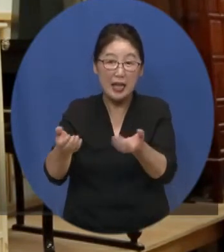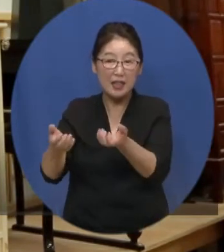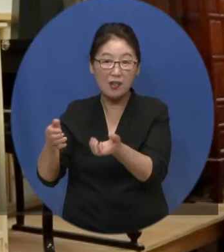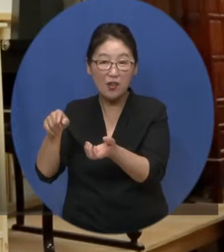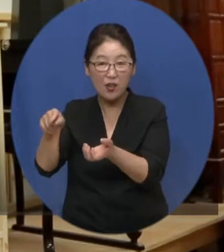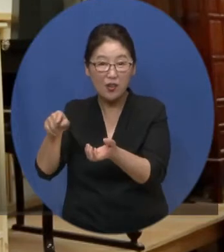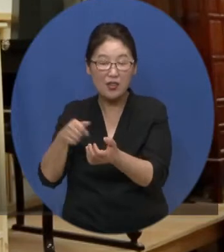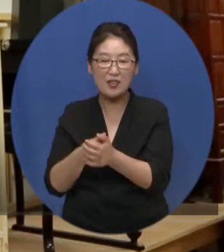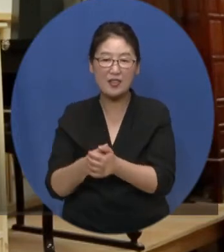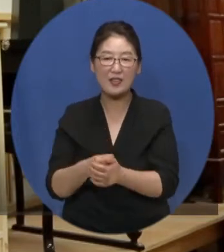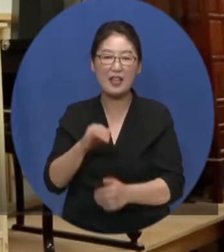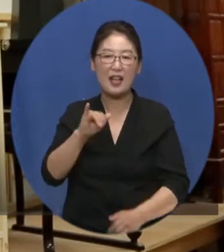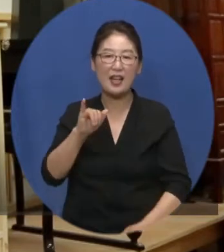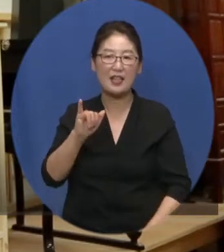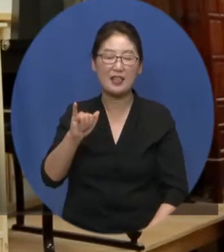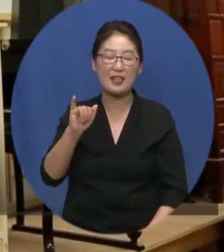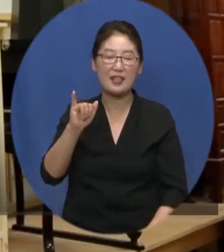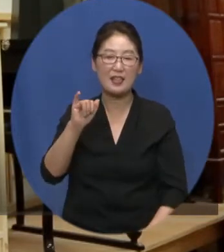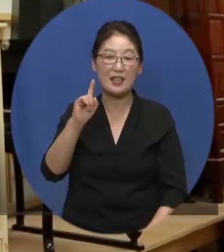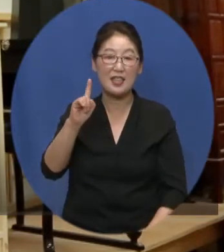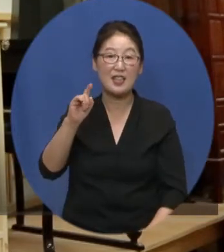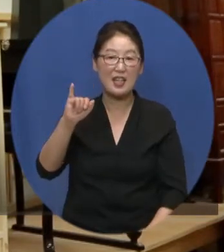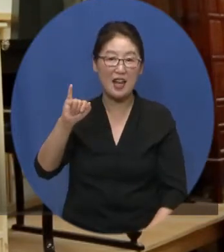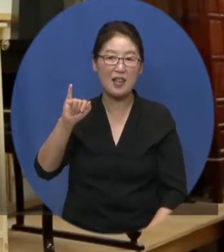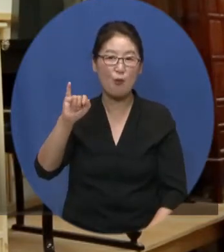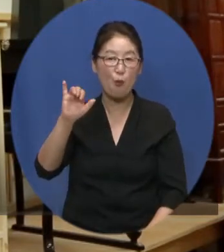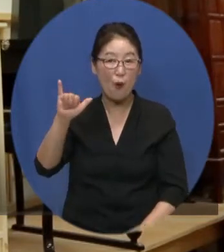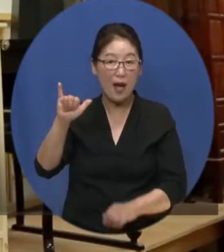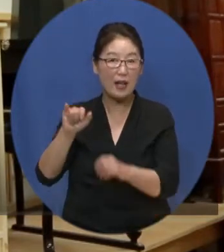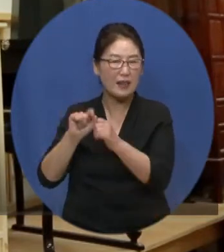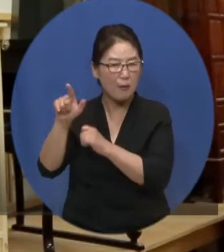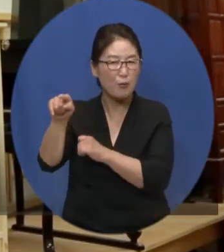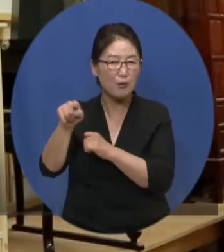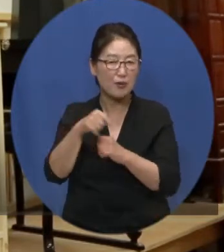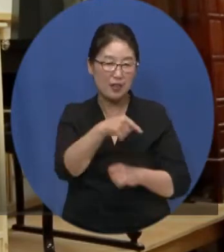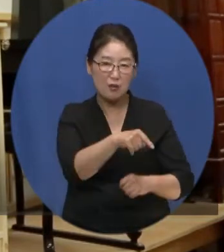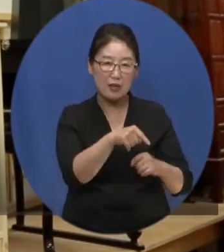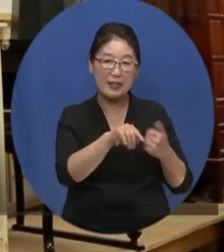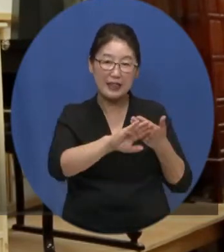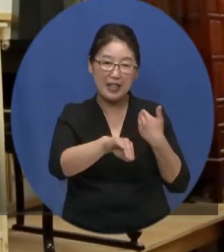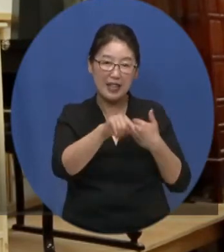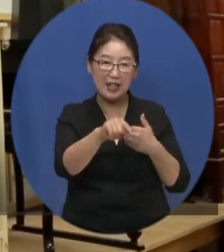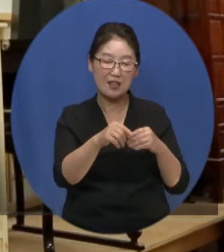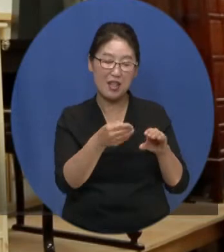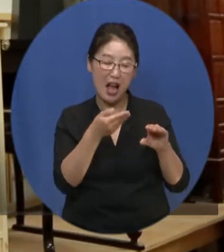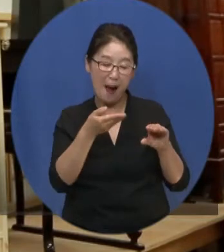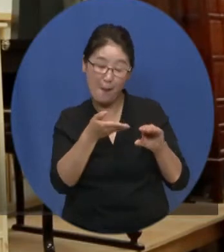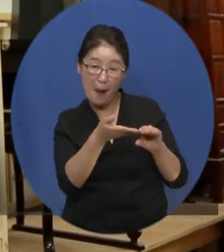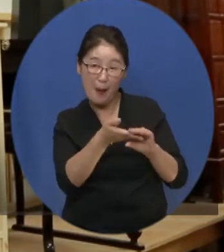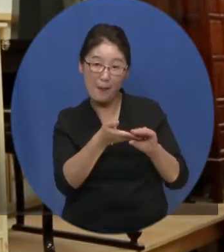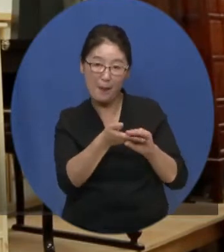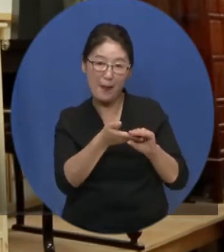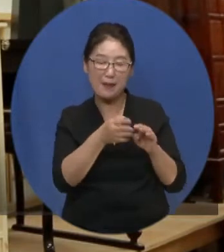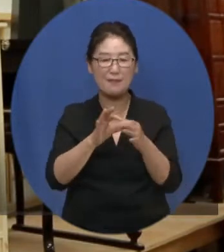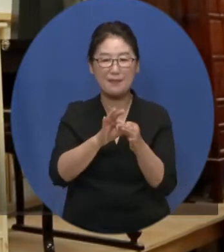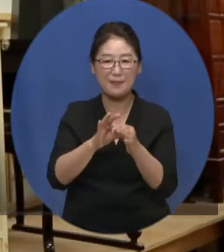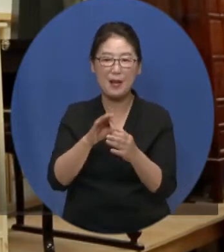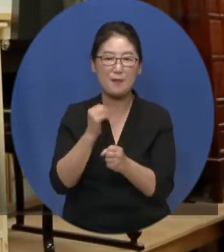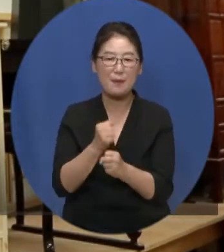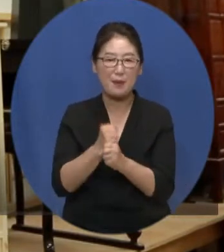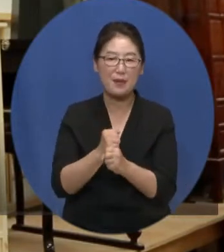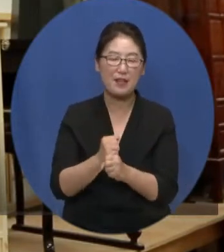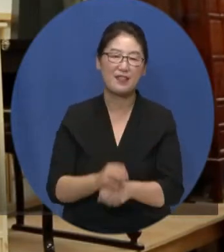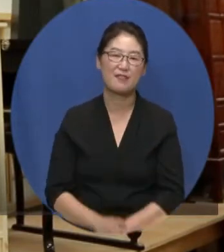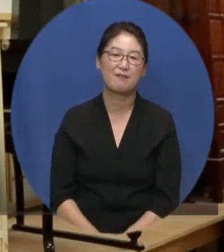제사를 가까워서 이렇게 구멍을 파서 이렇게 집어 넣는 거죠 여기에 다른 거죠 그러면